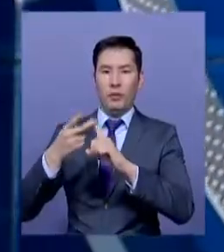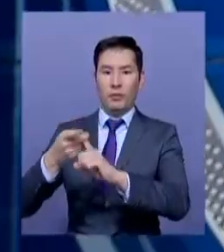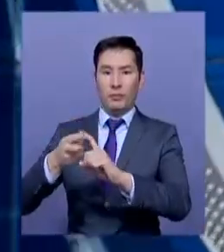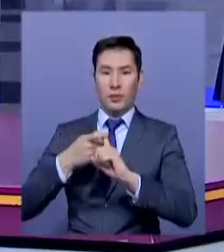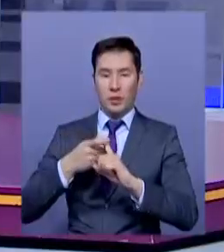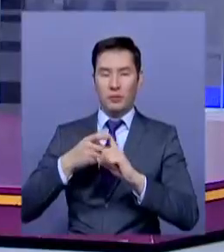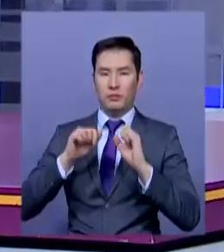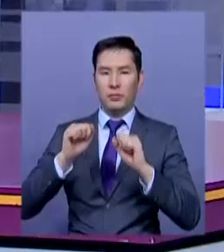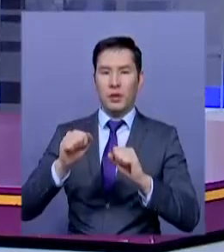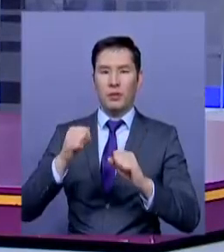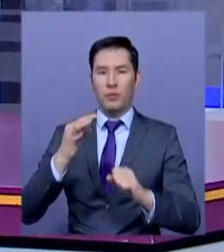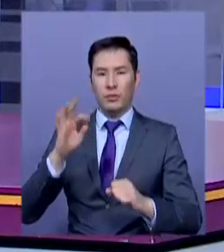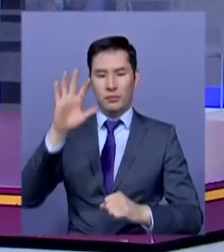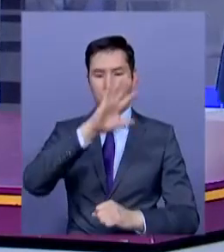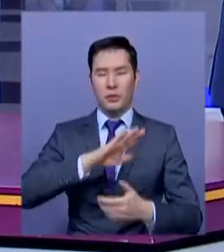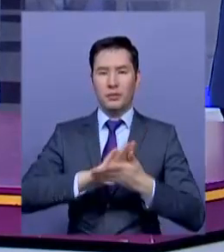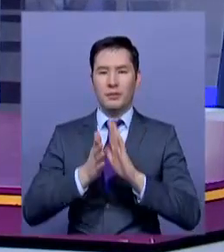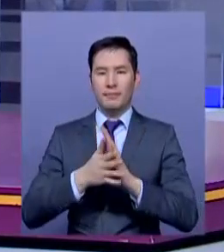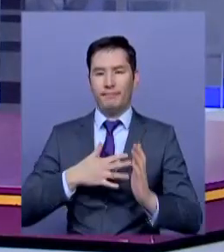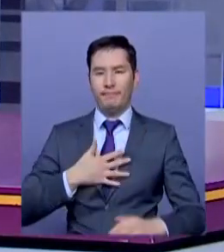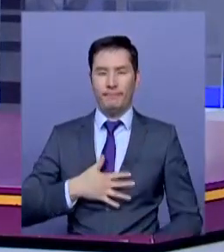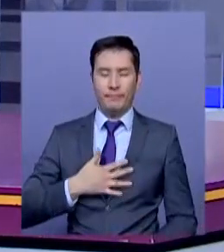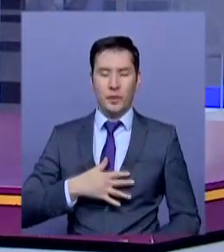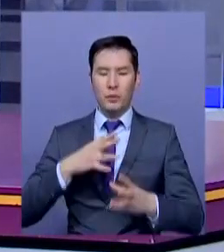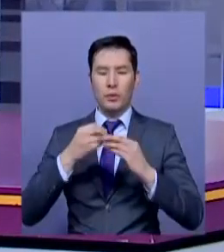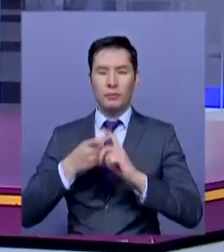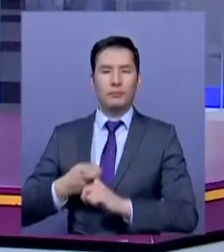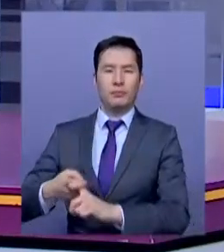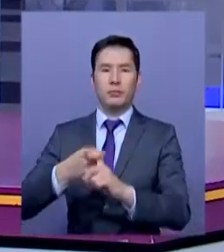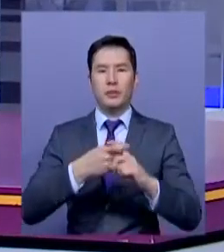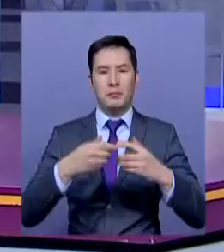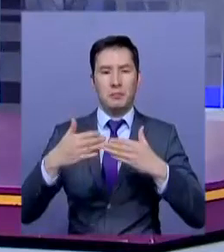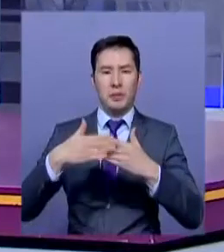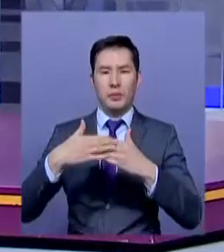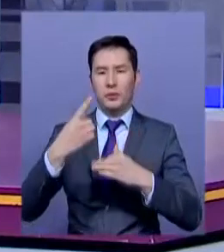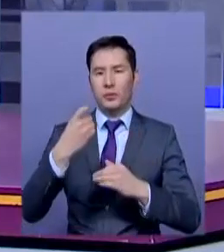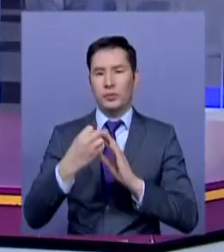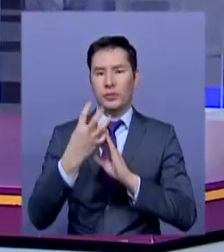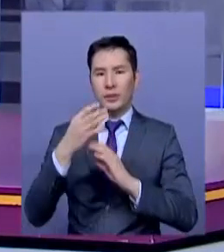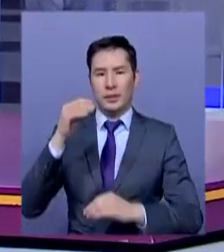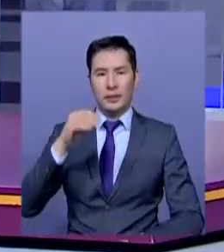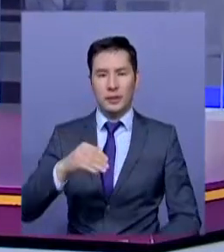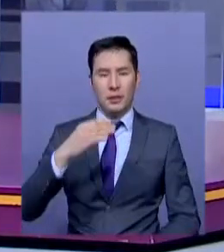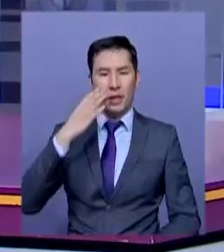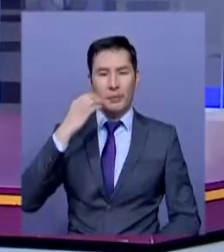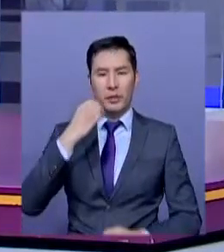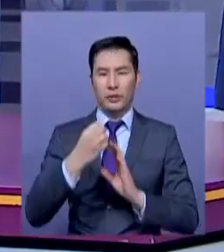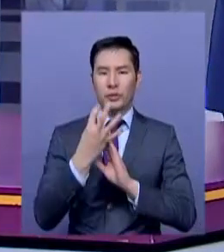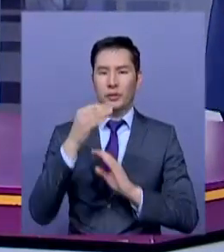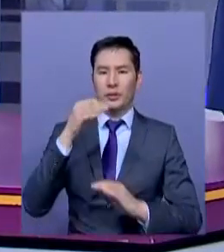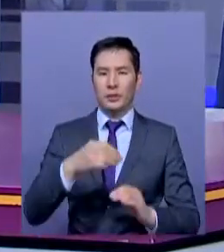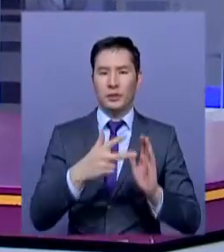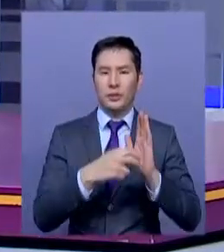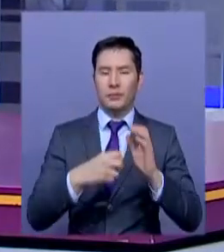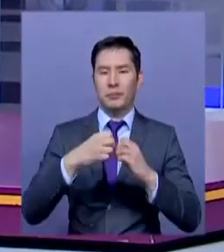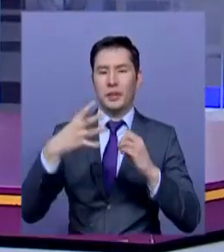емес. Қазақстанда індетті жұқтырғандардың саны 114 мыңға жуықтап келеді. Алматыда 14 825